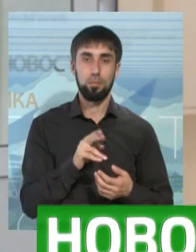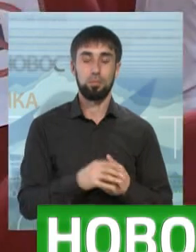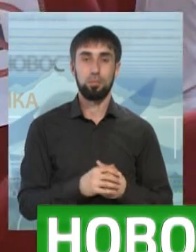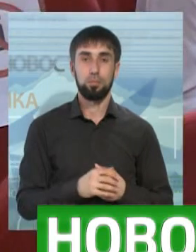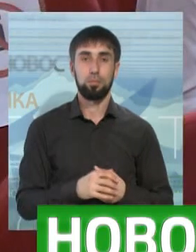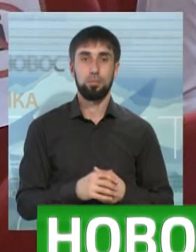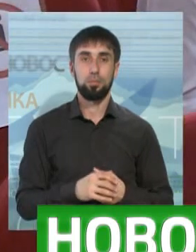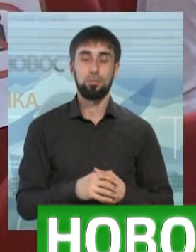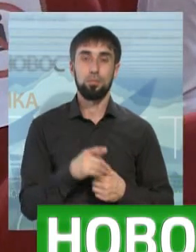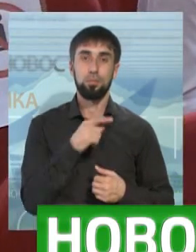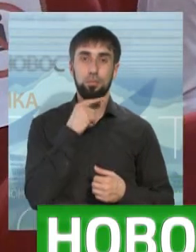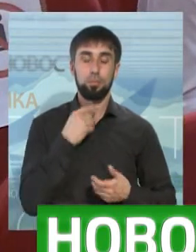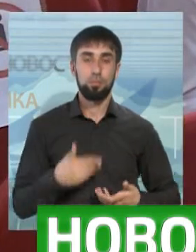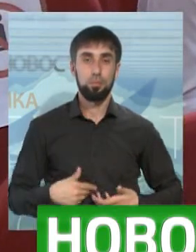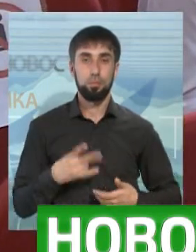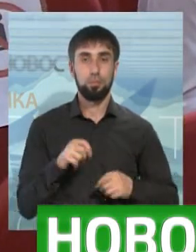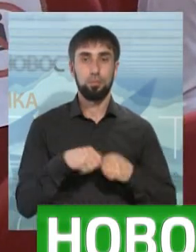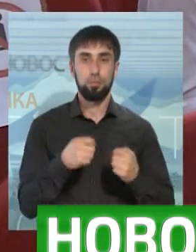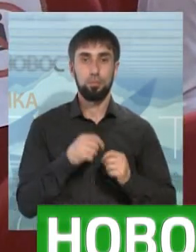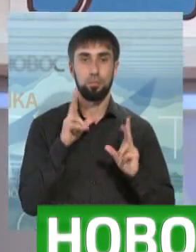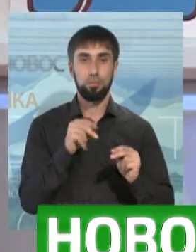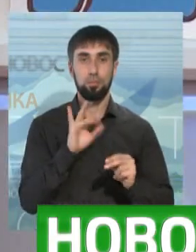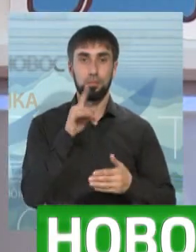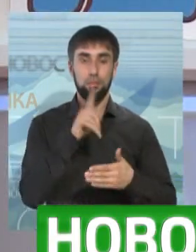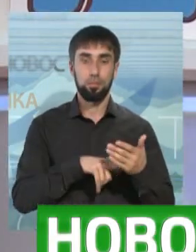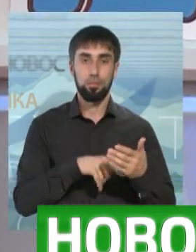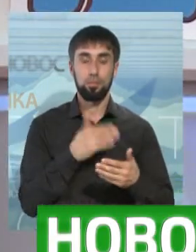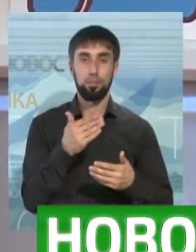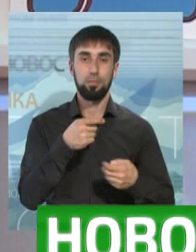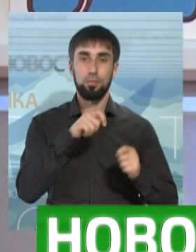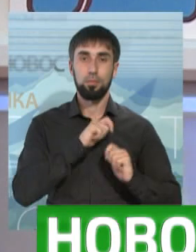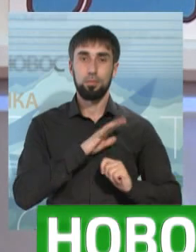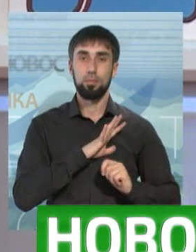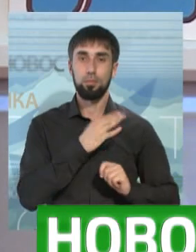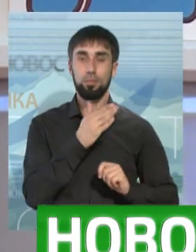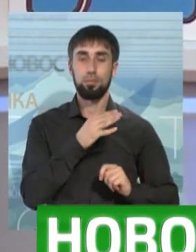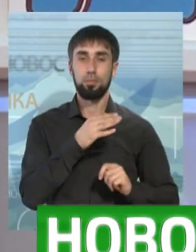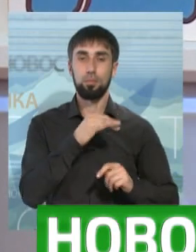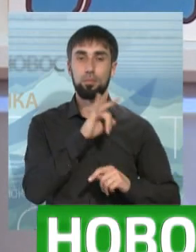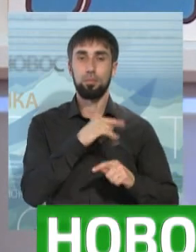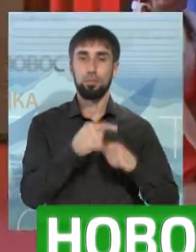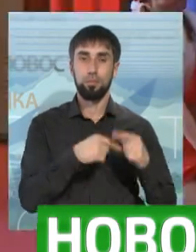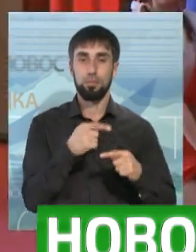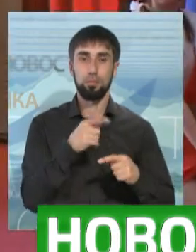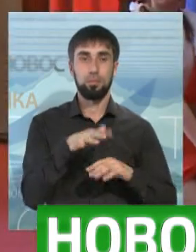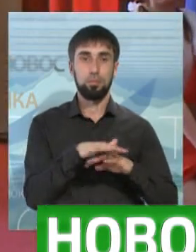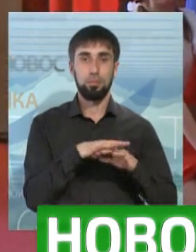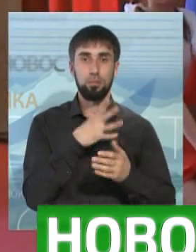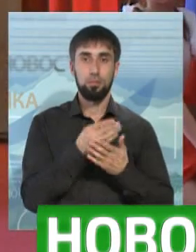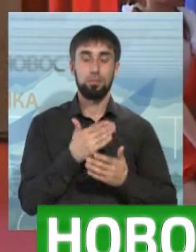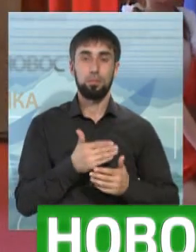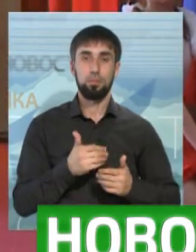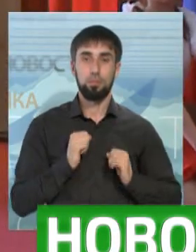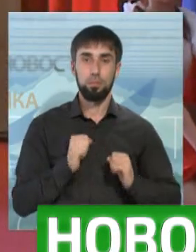аквапарках. Ингуши живут, не нарушая клятву преданности, данную предками. Здесь снова вспоминают многовековую историю народа со своими героями